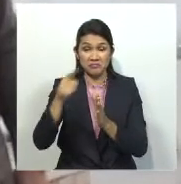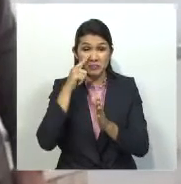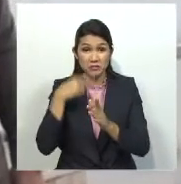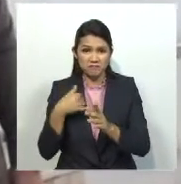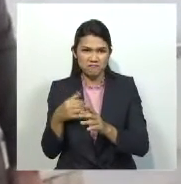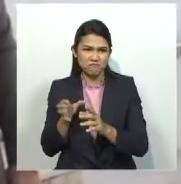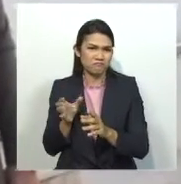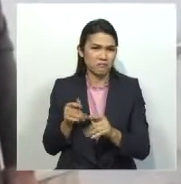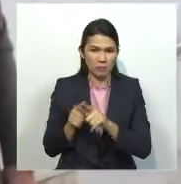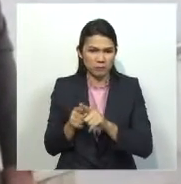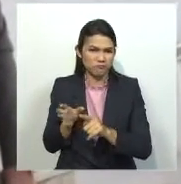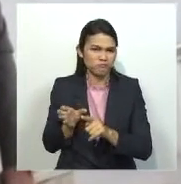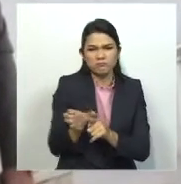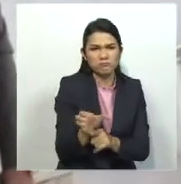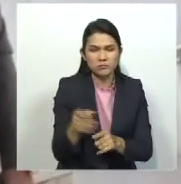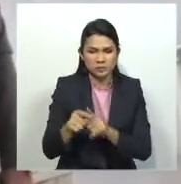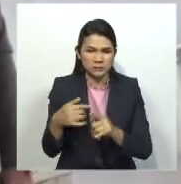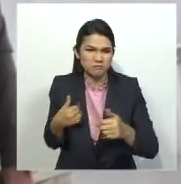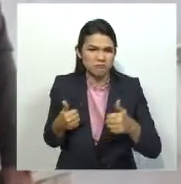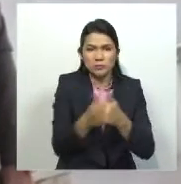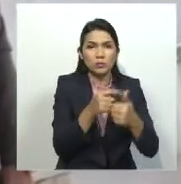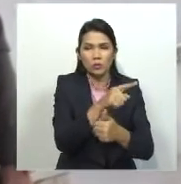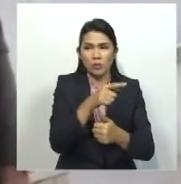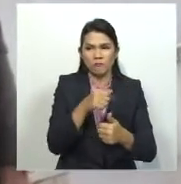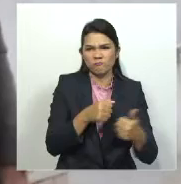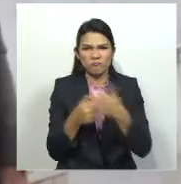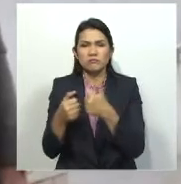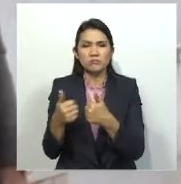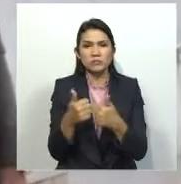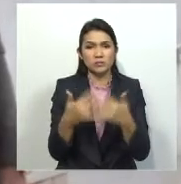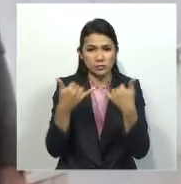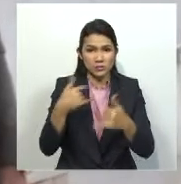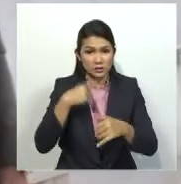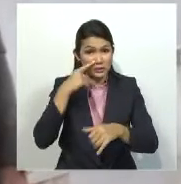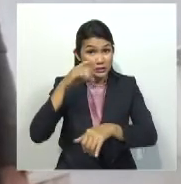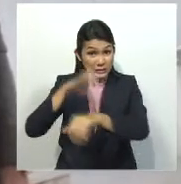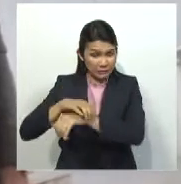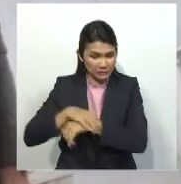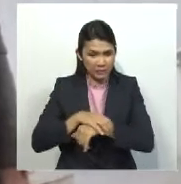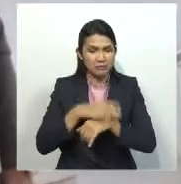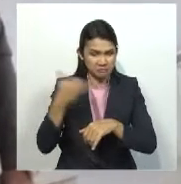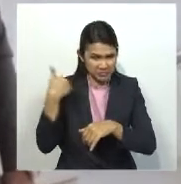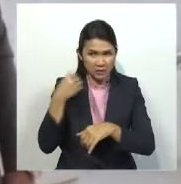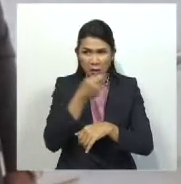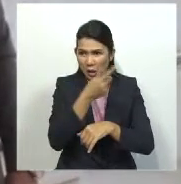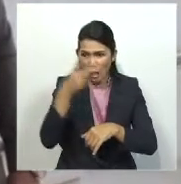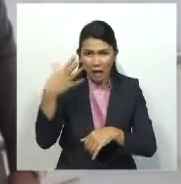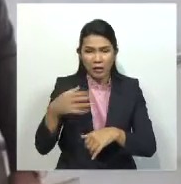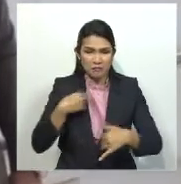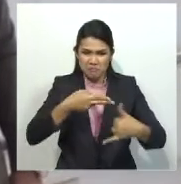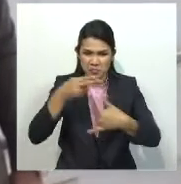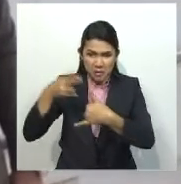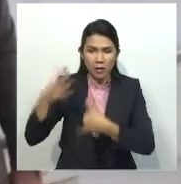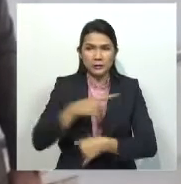ต้ตอบมาเท่านั้นจะสังเกตดูนะฮะเราก็จับกลุ่มหลายรายในวิสามันแต่ก็หลายรายนะครับมันก็ต้องมี